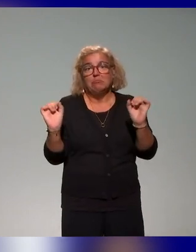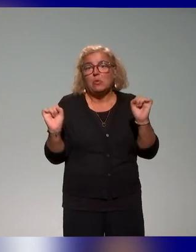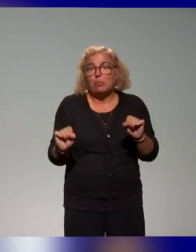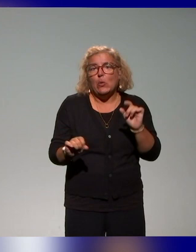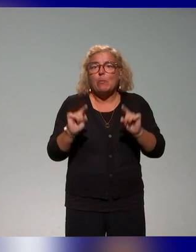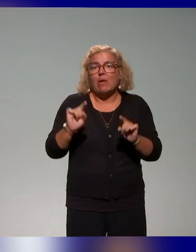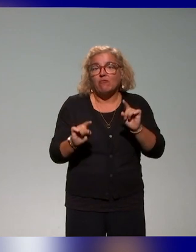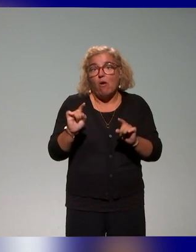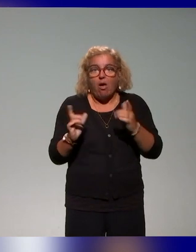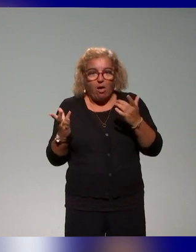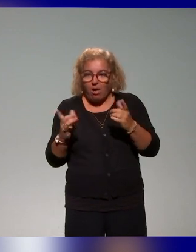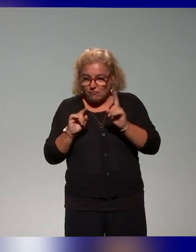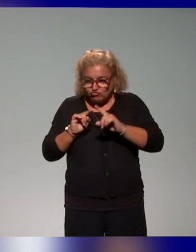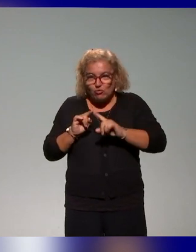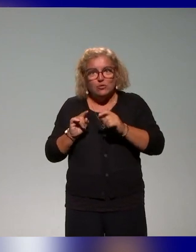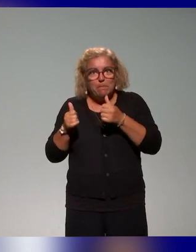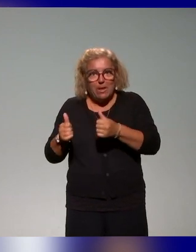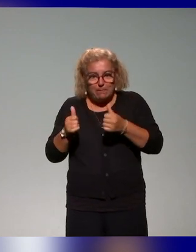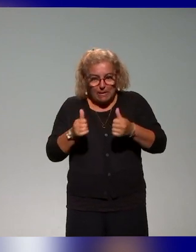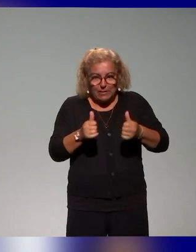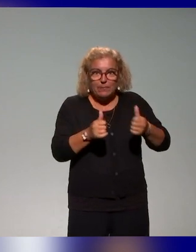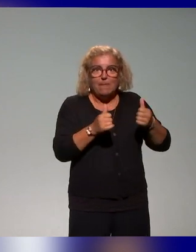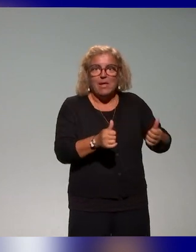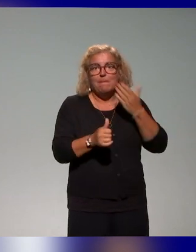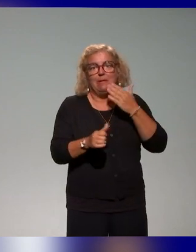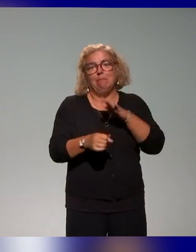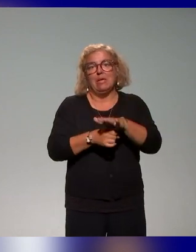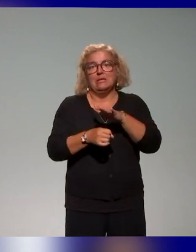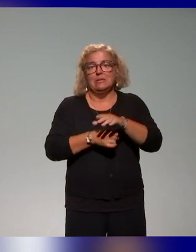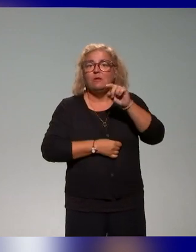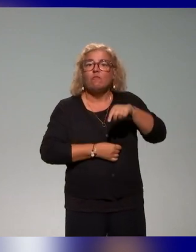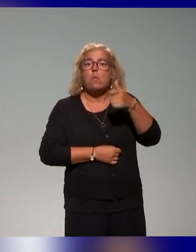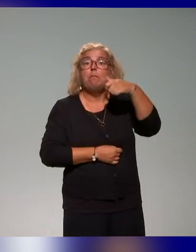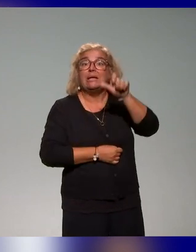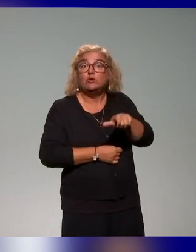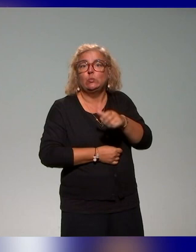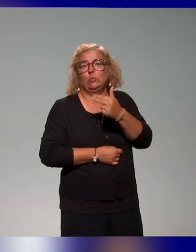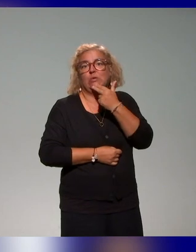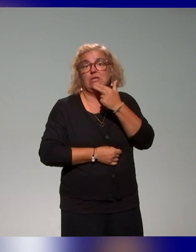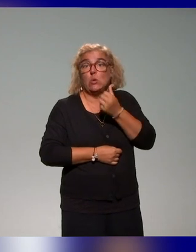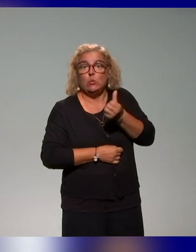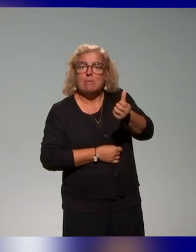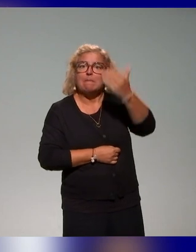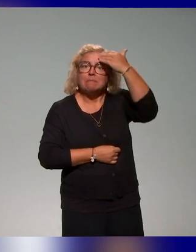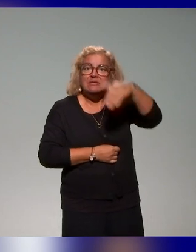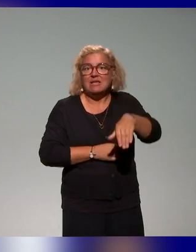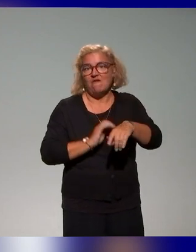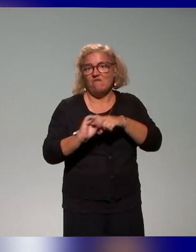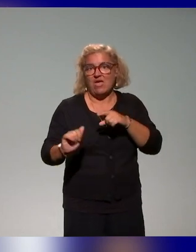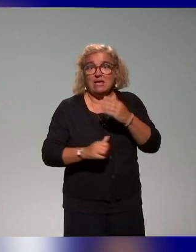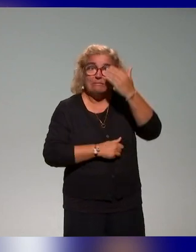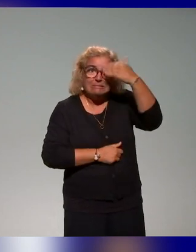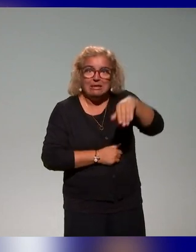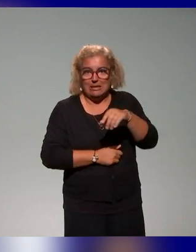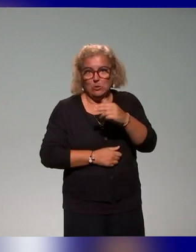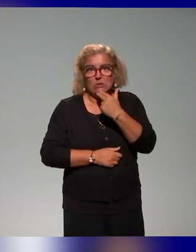bons ingrédients, mais ça ne suffit pas, encore faut-il que la cuisinière ou le cuisinier sache faire en sorte que ça se lie, et